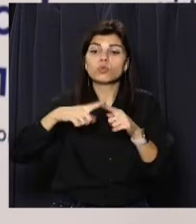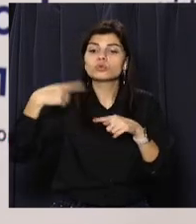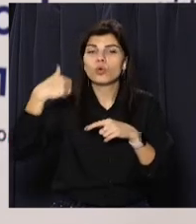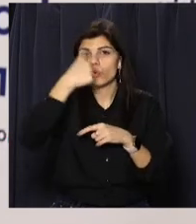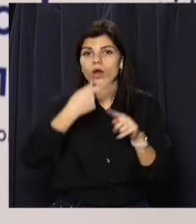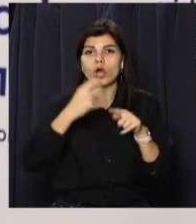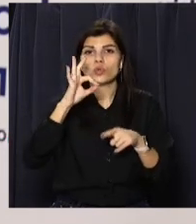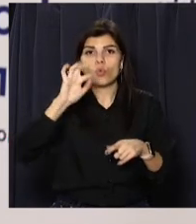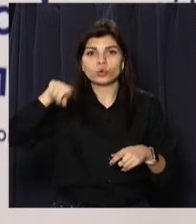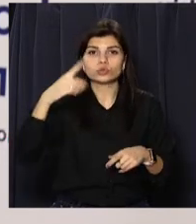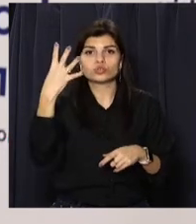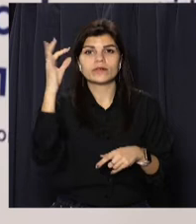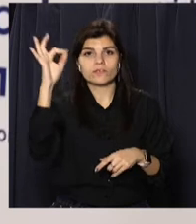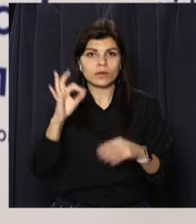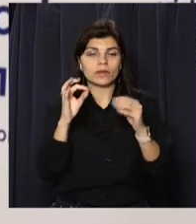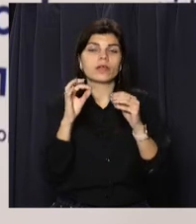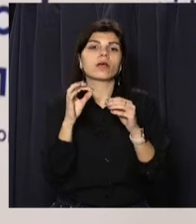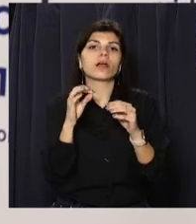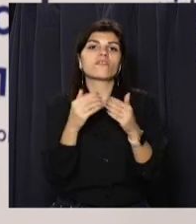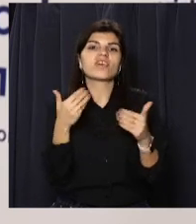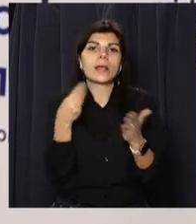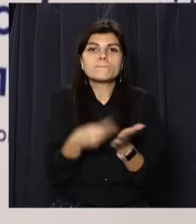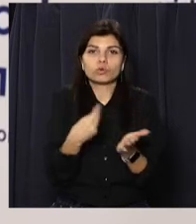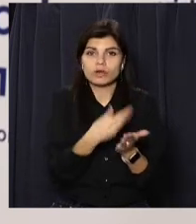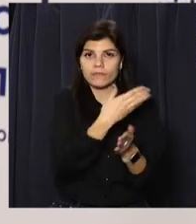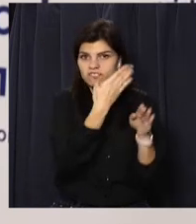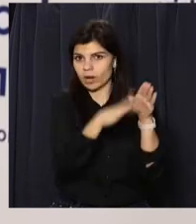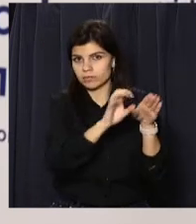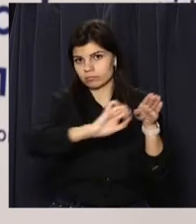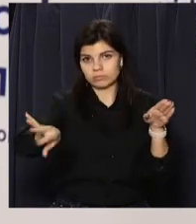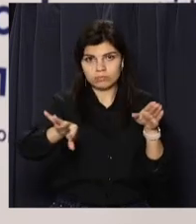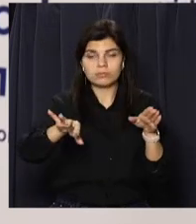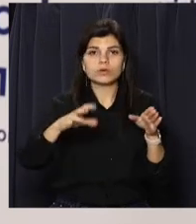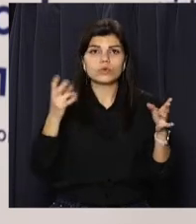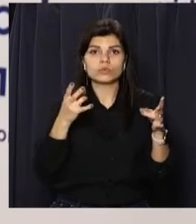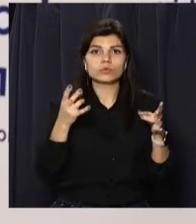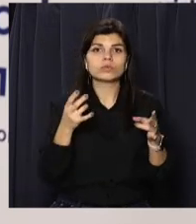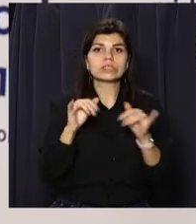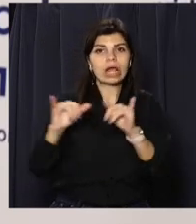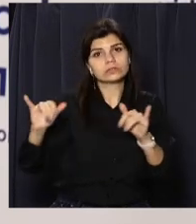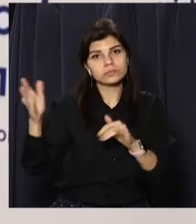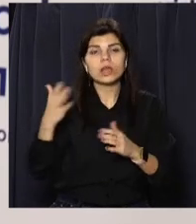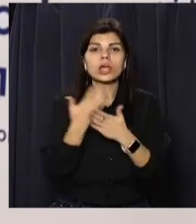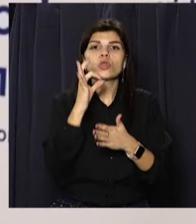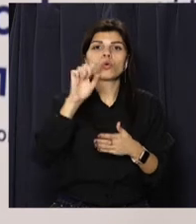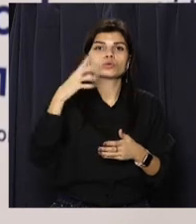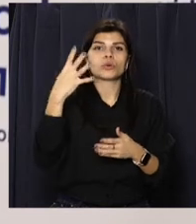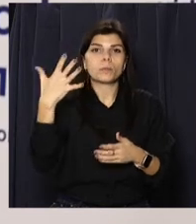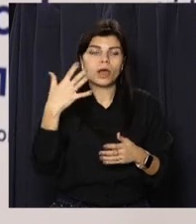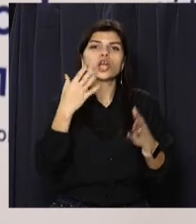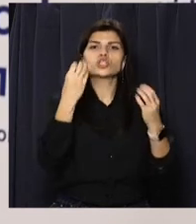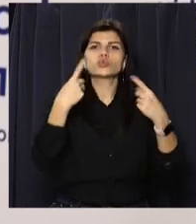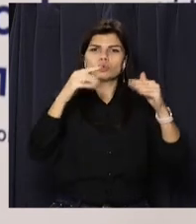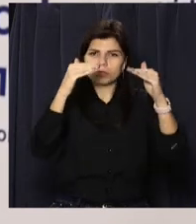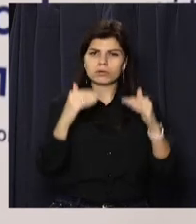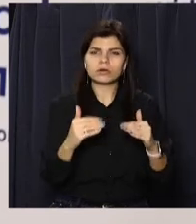буде 0,4% від бюджету, а ще рік пізніше 0,45%, і ще рік пізніше,